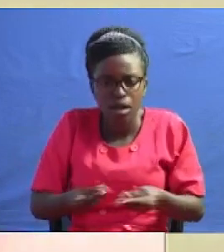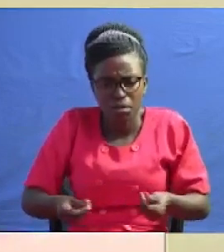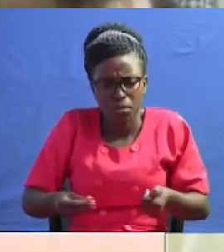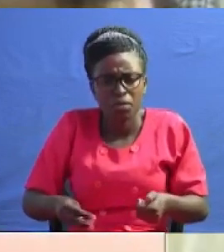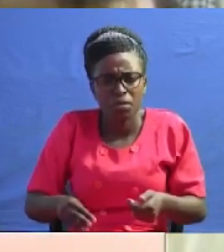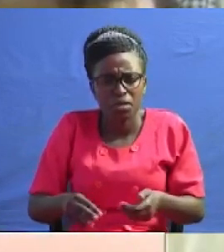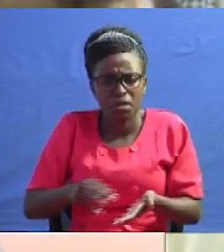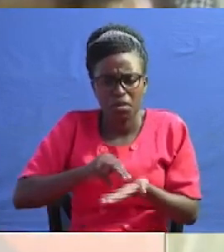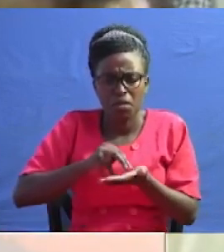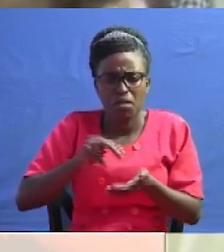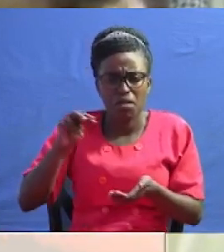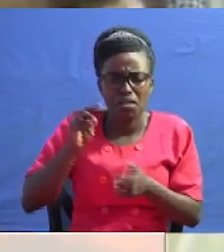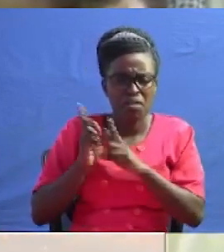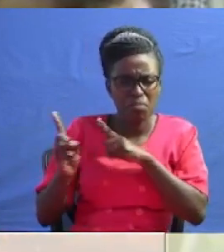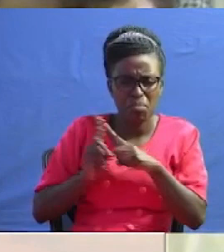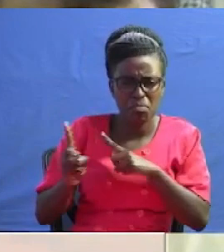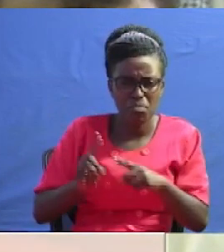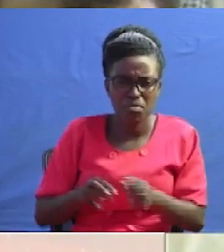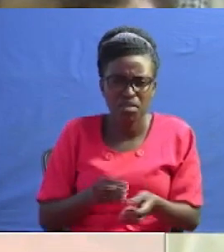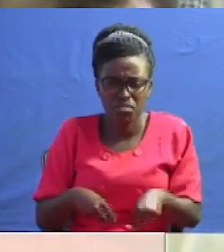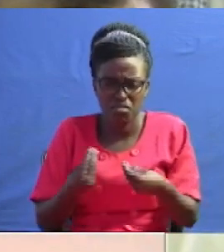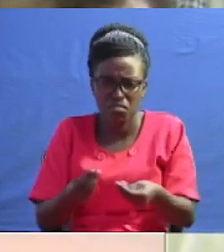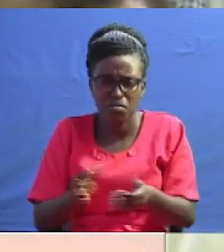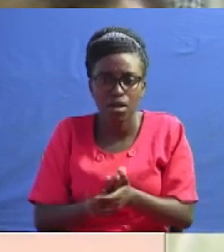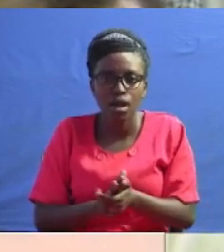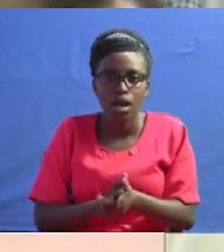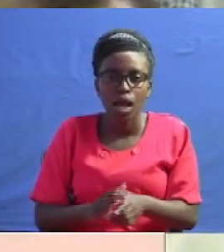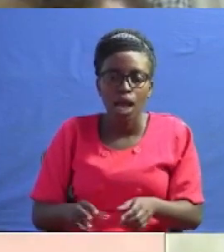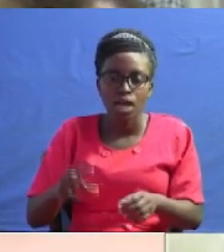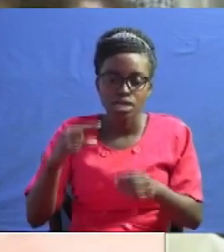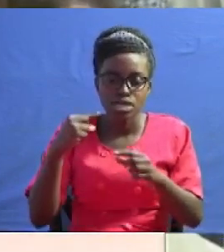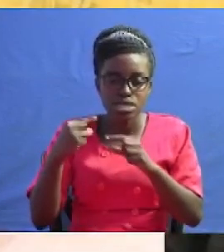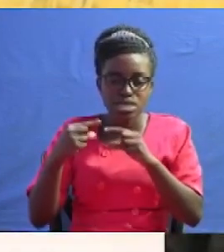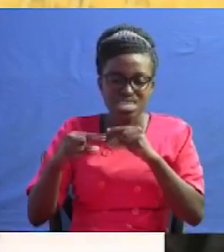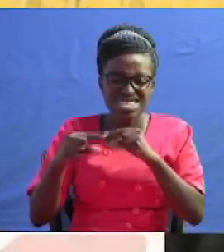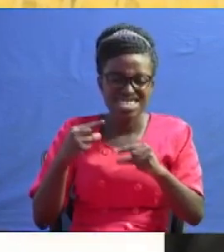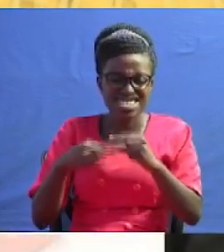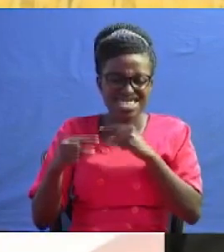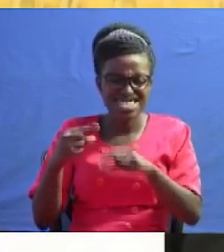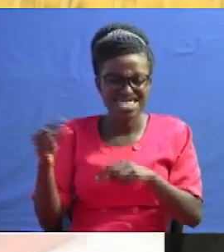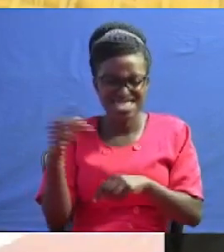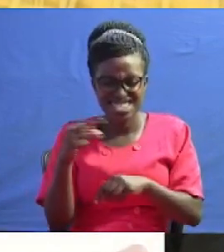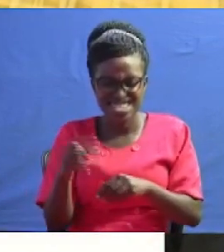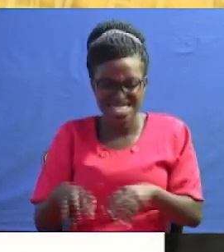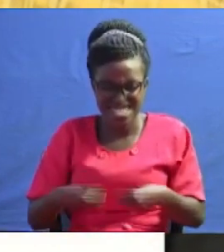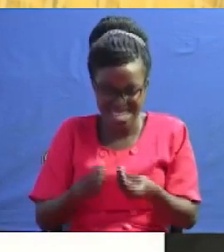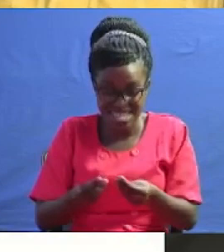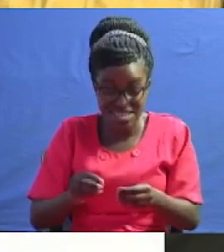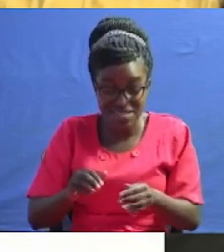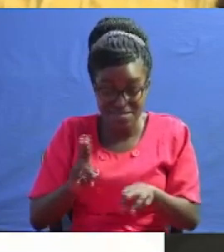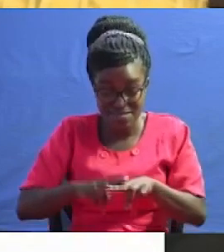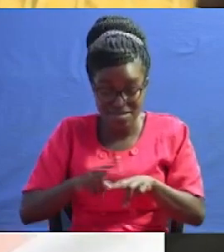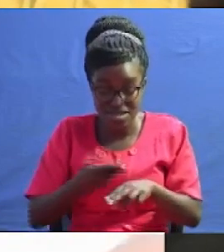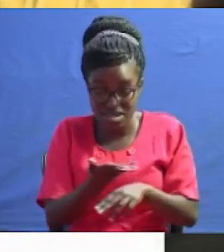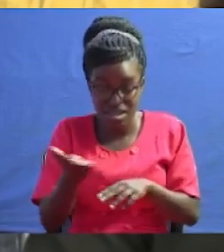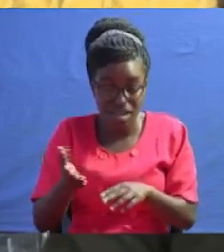M-Pesa. Mohamed Hussein ambaye ni mkazi wa Garissa anadai kwamba kama jamii ya wafugaji ipo haja kuwekeza katika